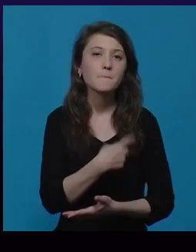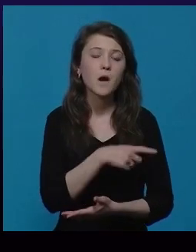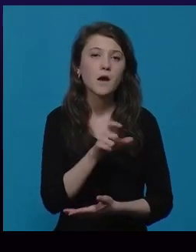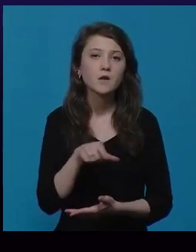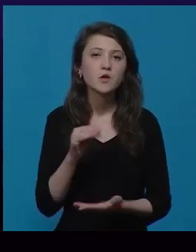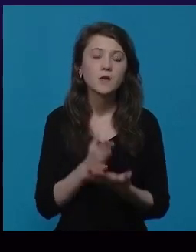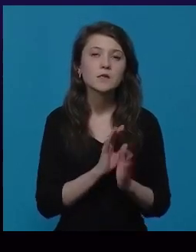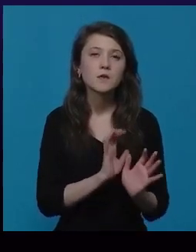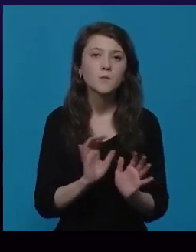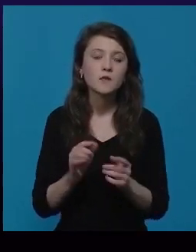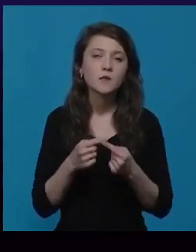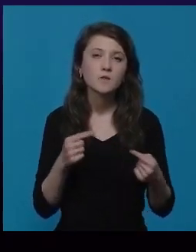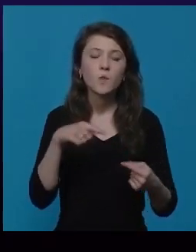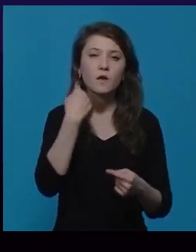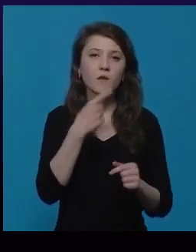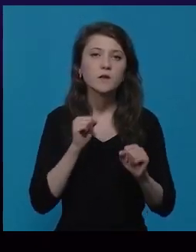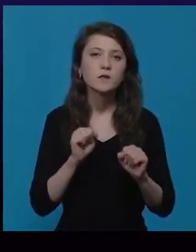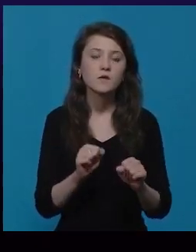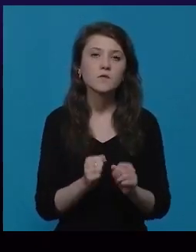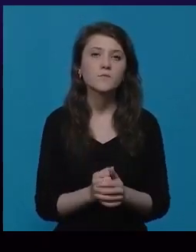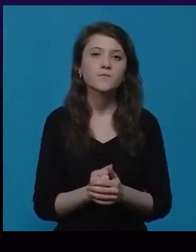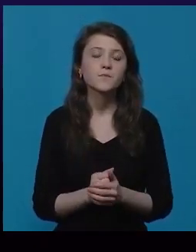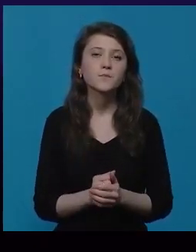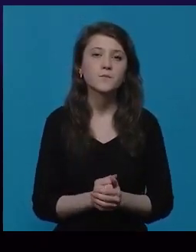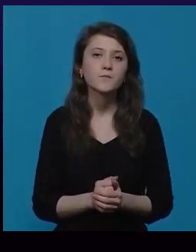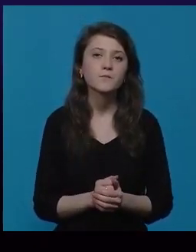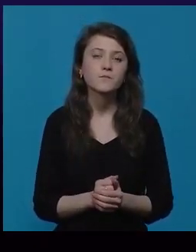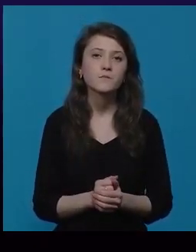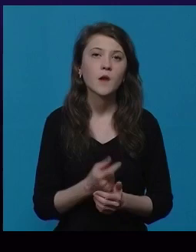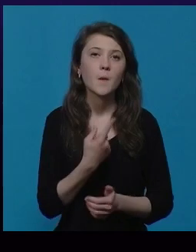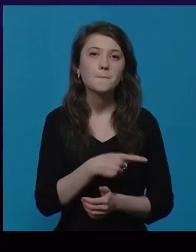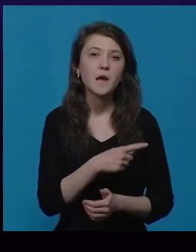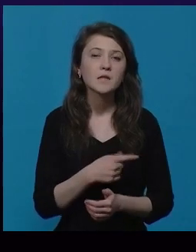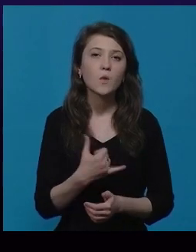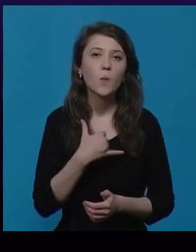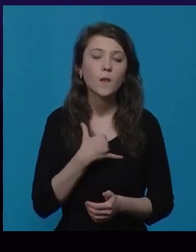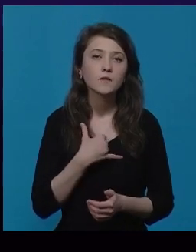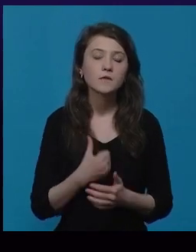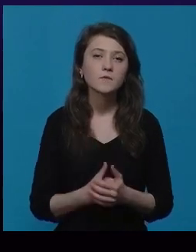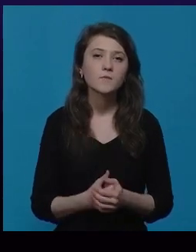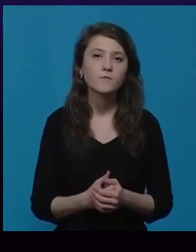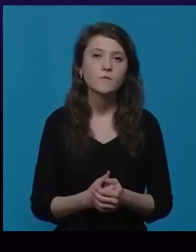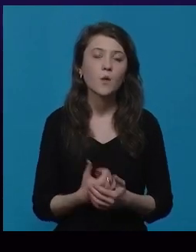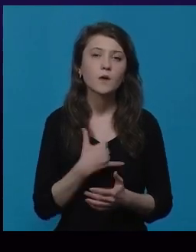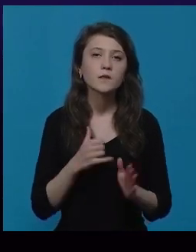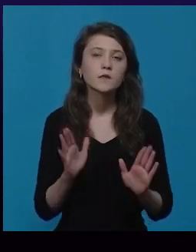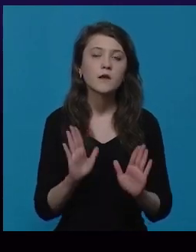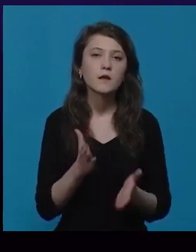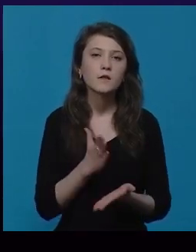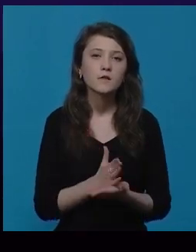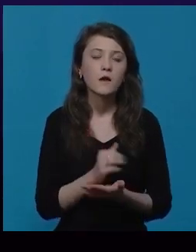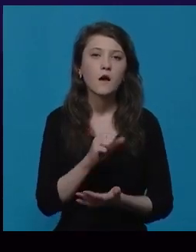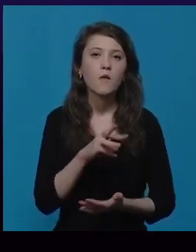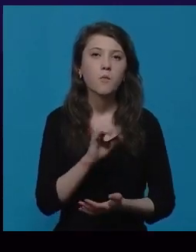працівники засобами індивідуального захисту, зокрема? Медицина в нас, ну, дивіться, в нас тільки є